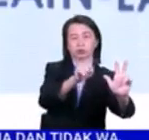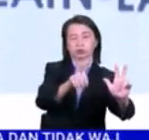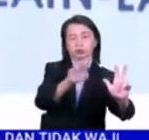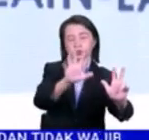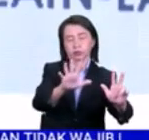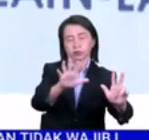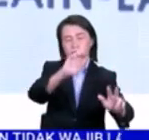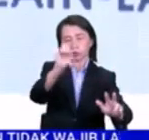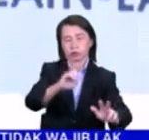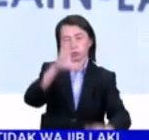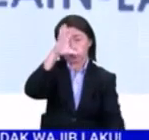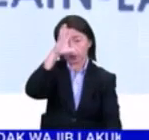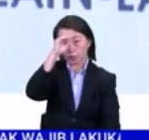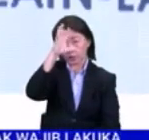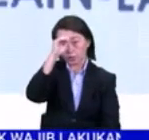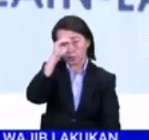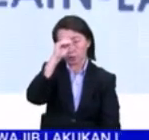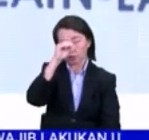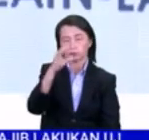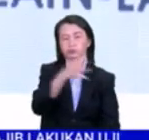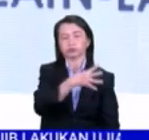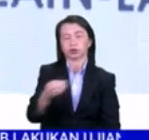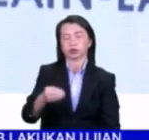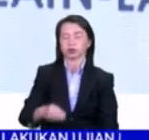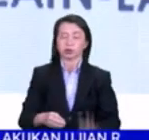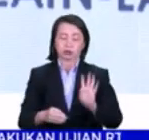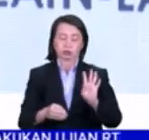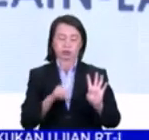52.3% ialah lelaki, manakala